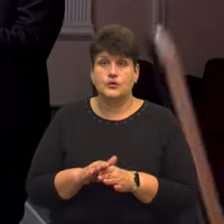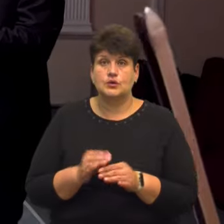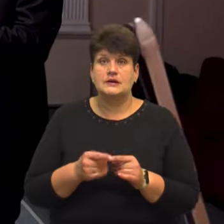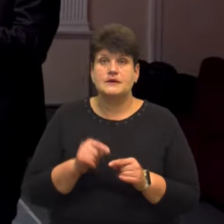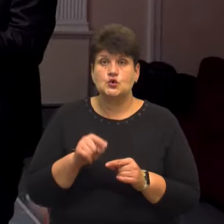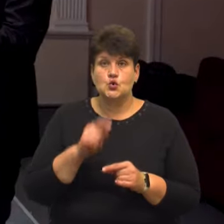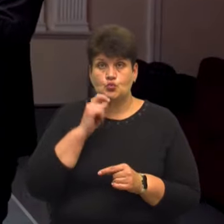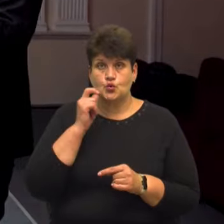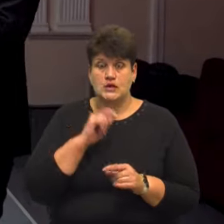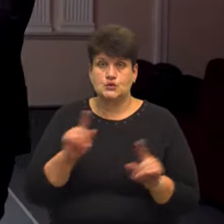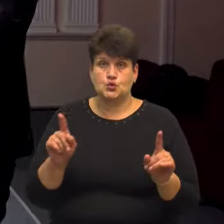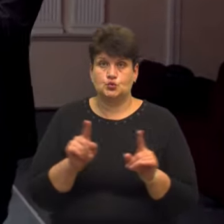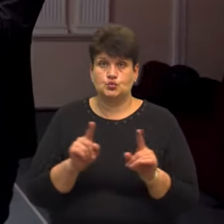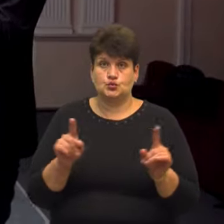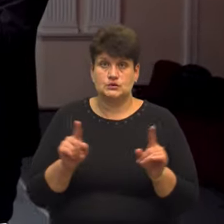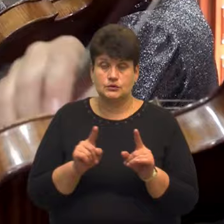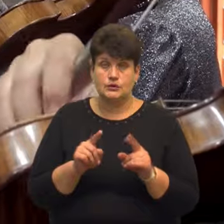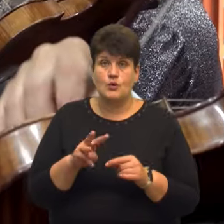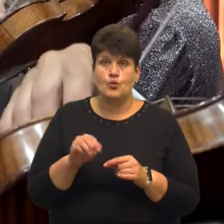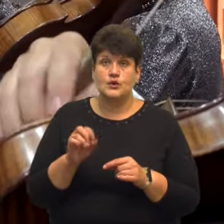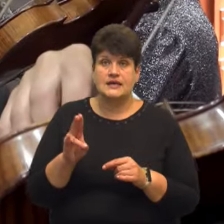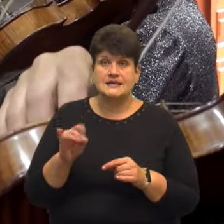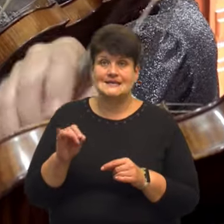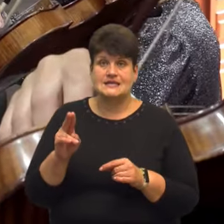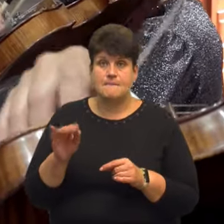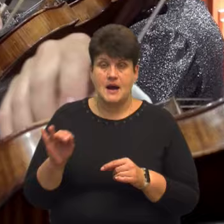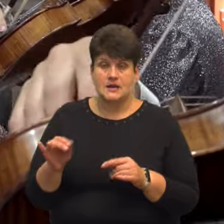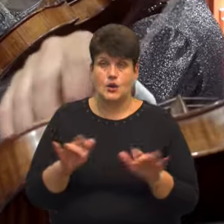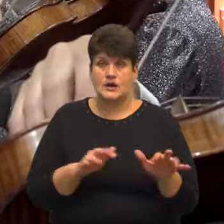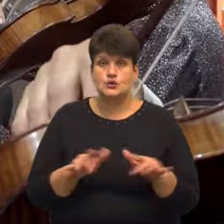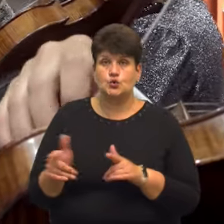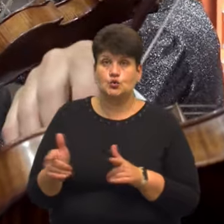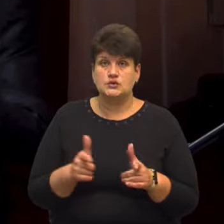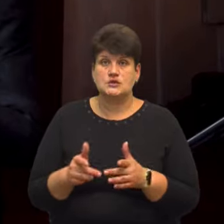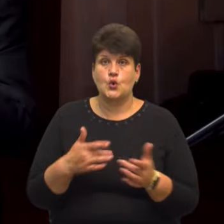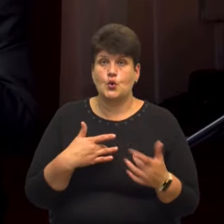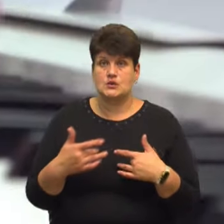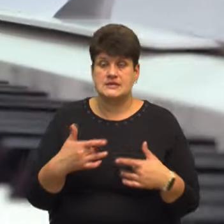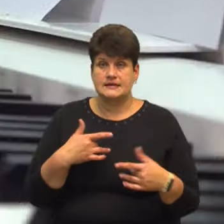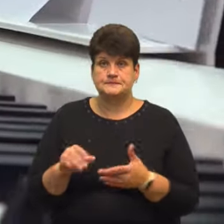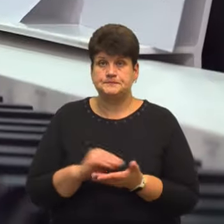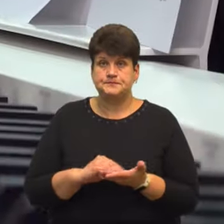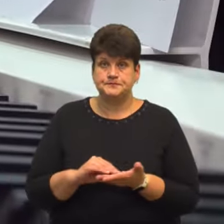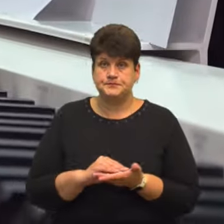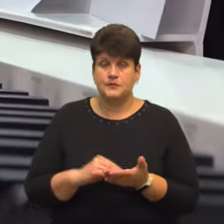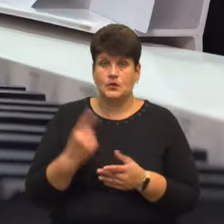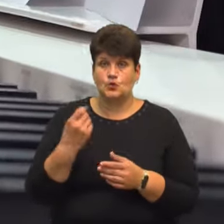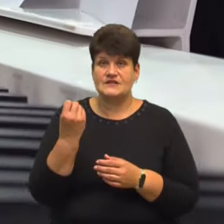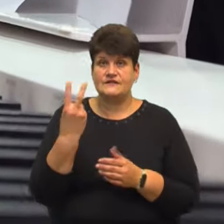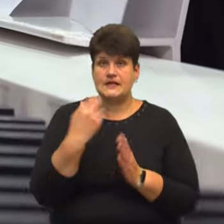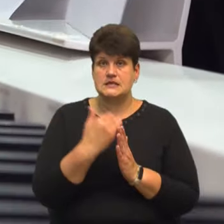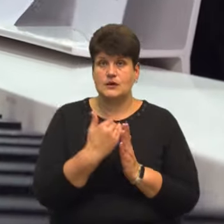музику муніципальний Галицький оркестр готується до концерту музиканти репетирують одну з 12 композицій програми